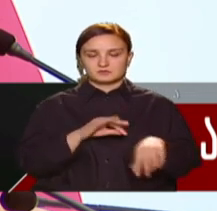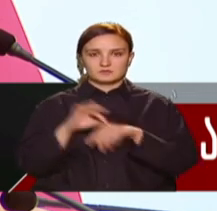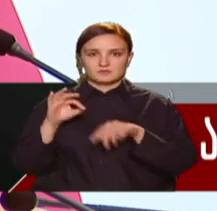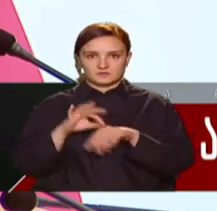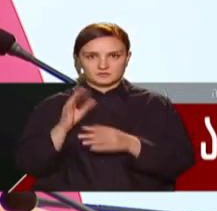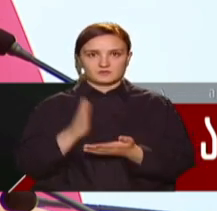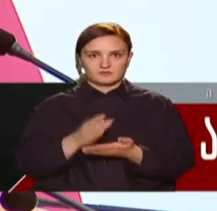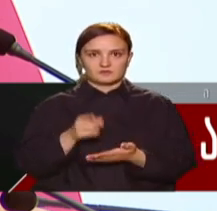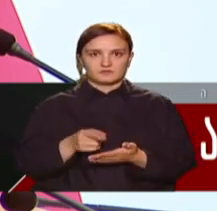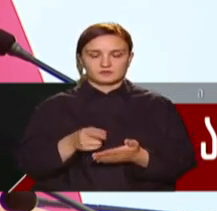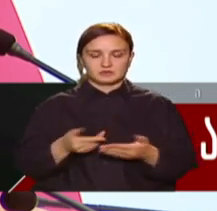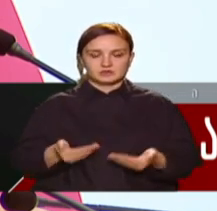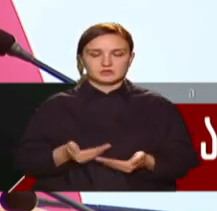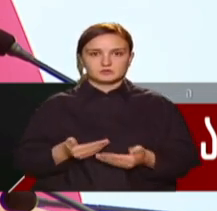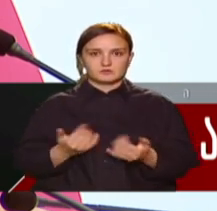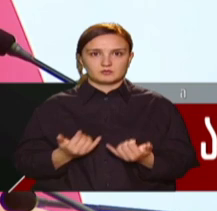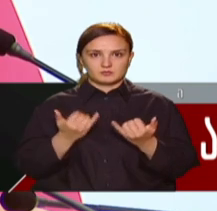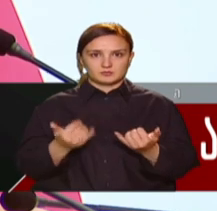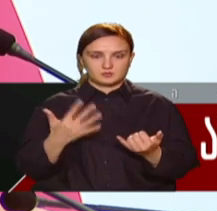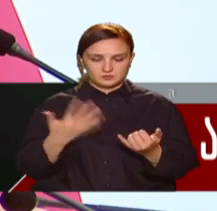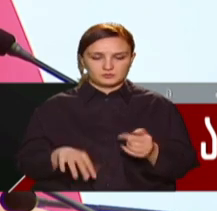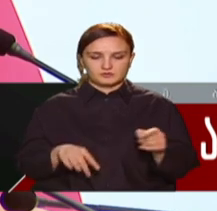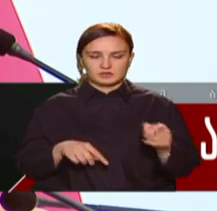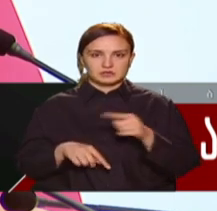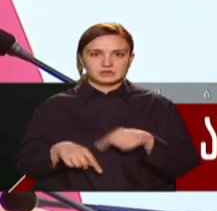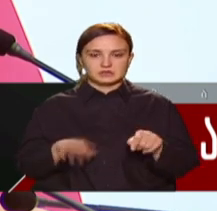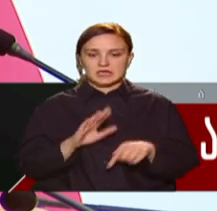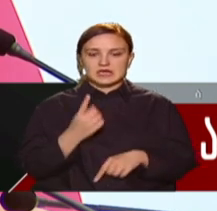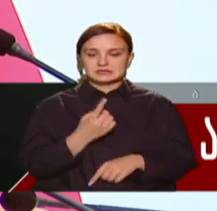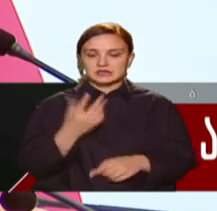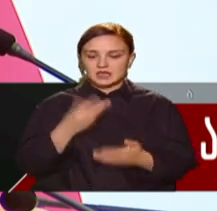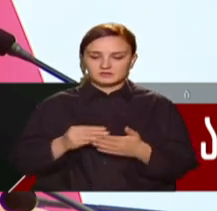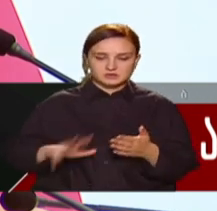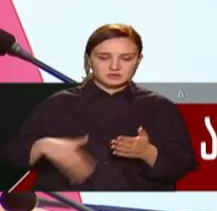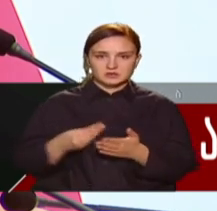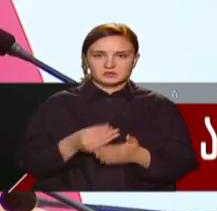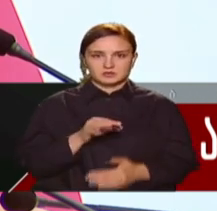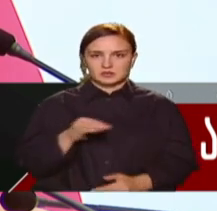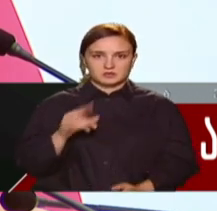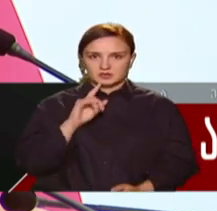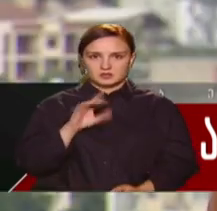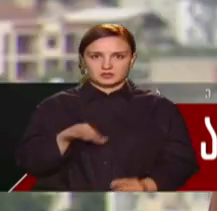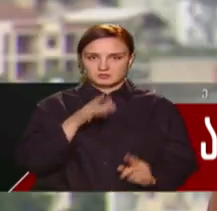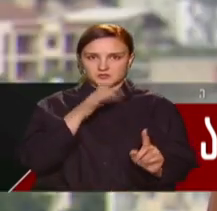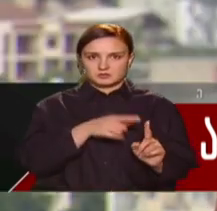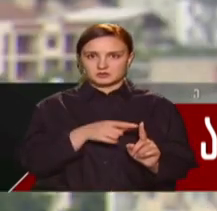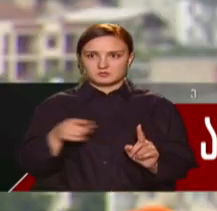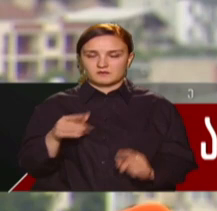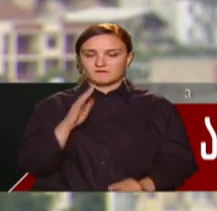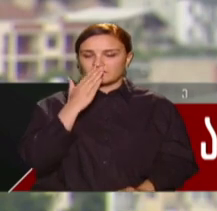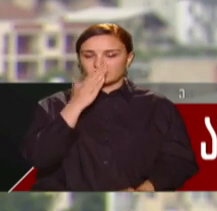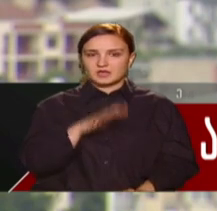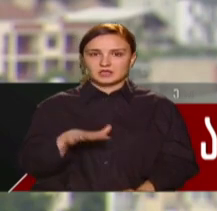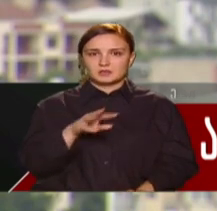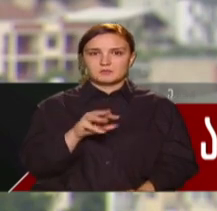უკვე უზრუნველყოფილი არია საცხოვრებლებით და ისინი არცერთ თეთრ სარიხთან მთელი ამ ხნის განმავლობაში. ბარკეთილის